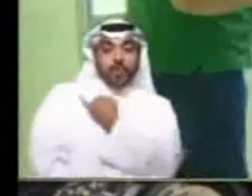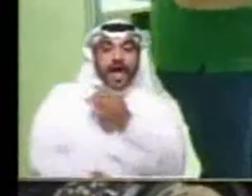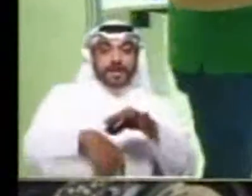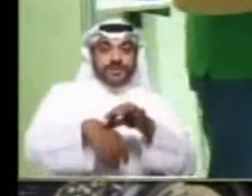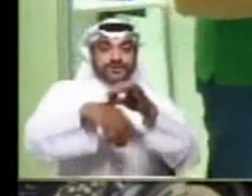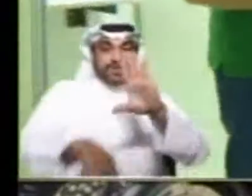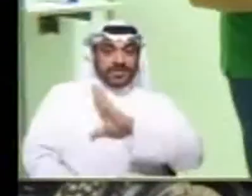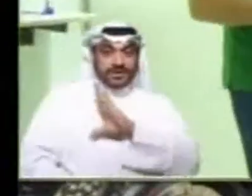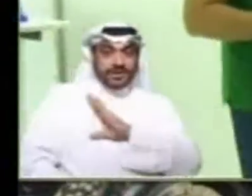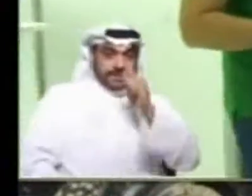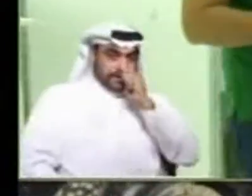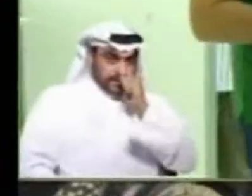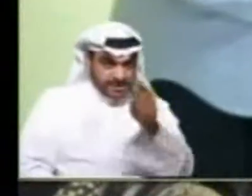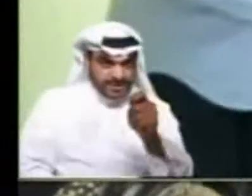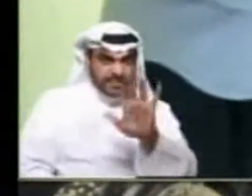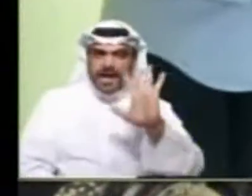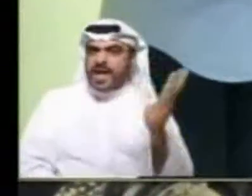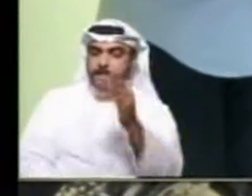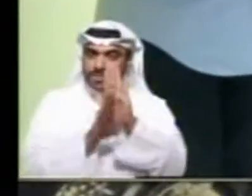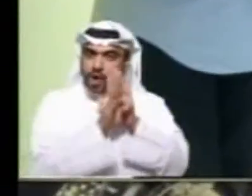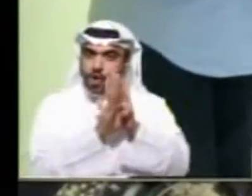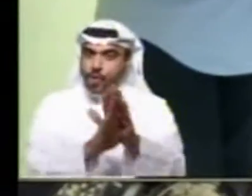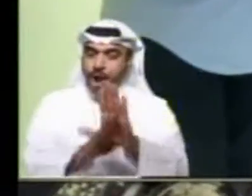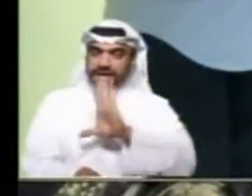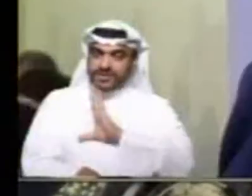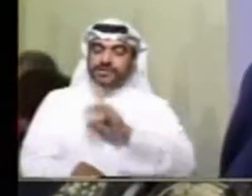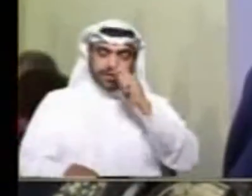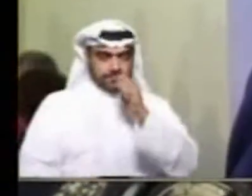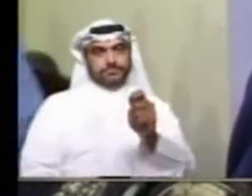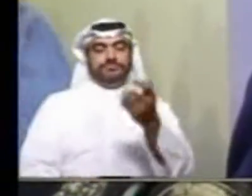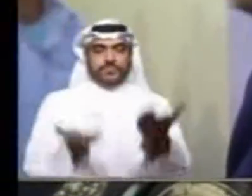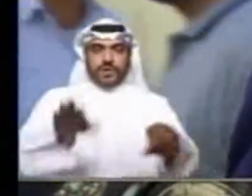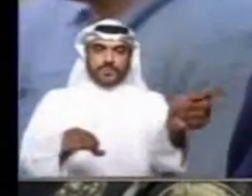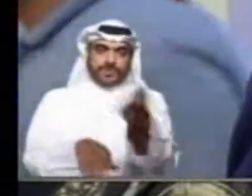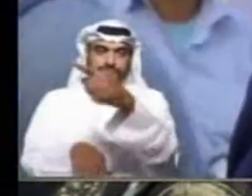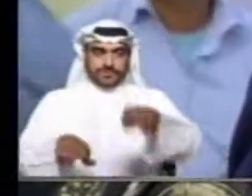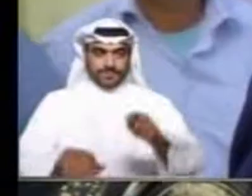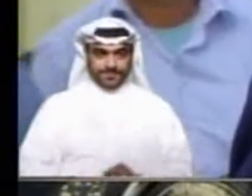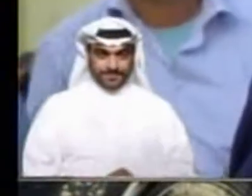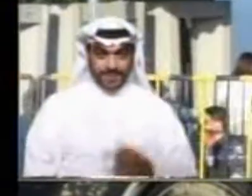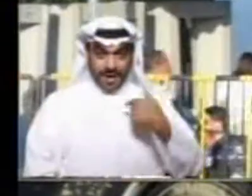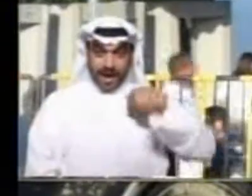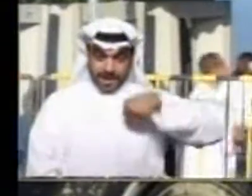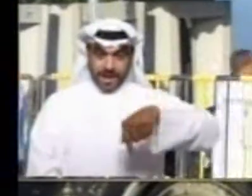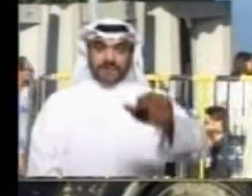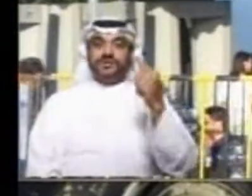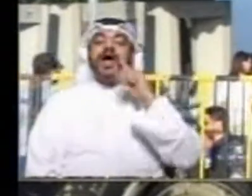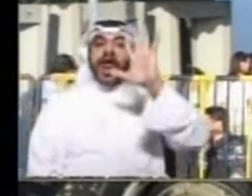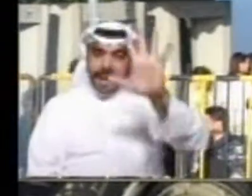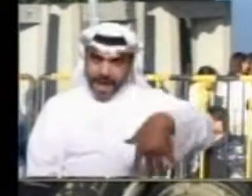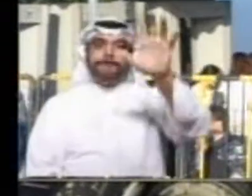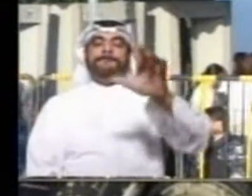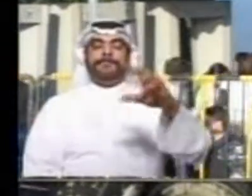عسكريا في حالة الاعتداء على منشآت تحت حماية القوات المسلحة. سواء قلت نعم أو لا لازم أنزل وشارك. نعم